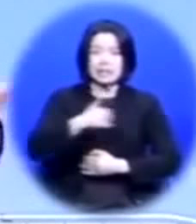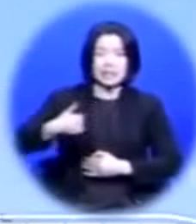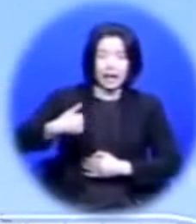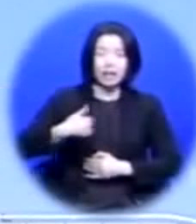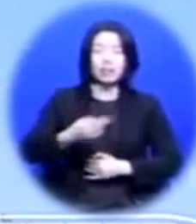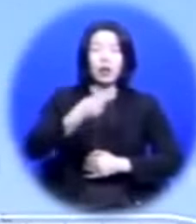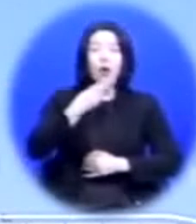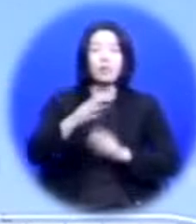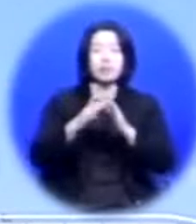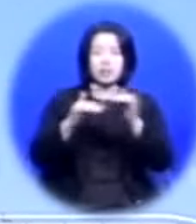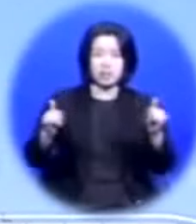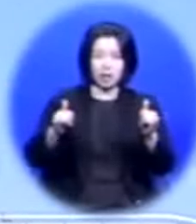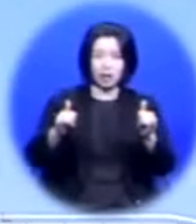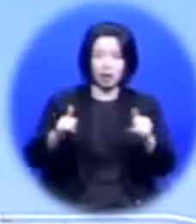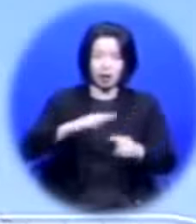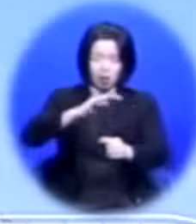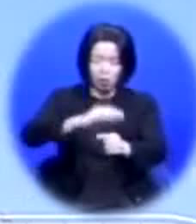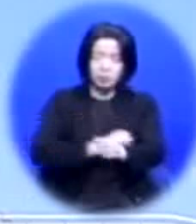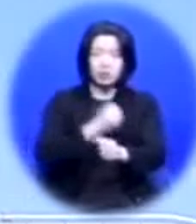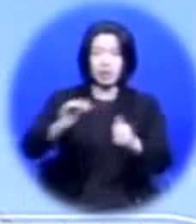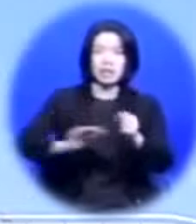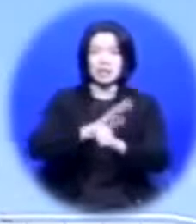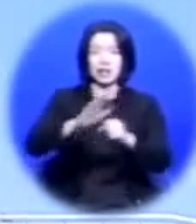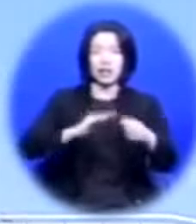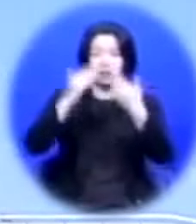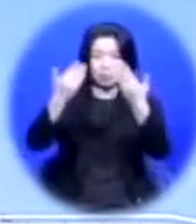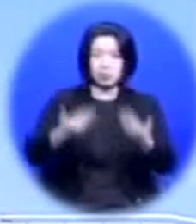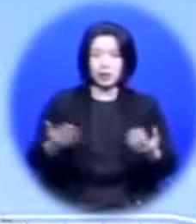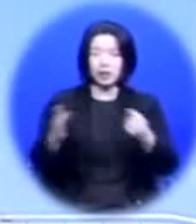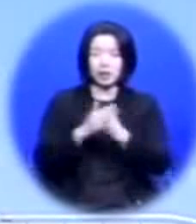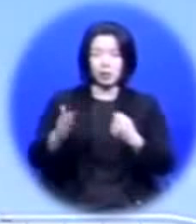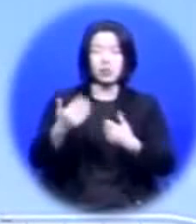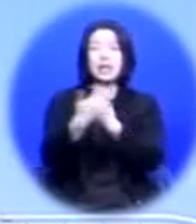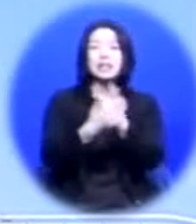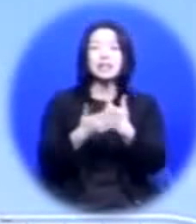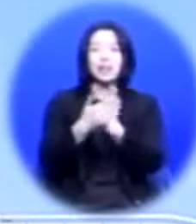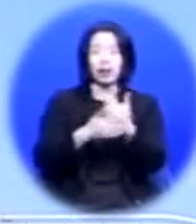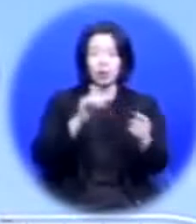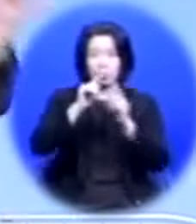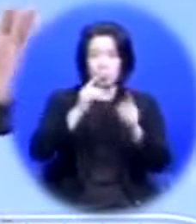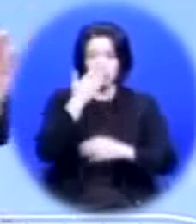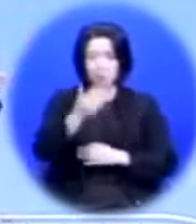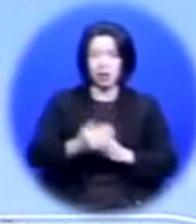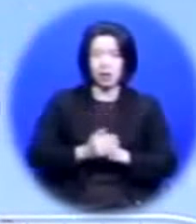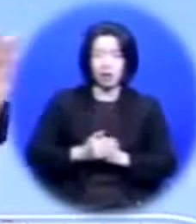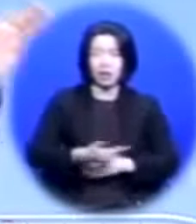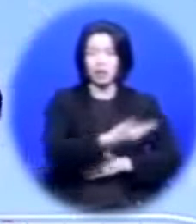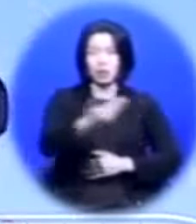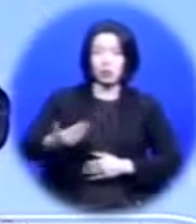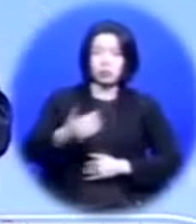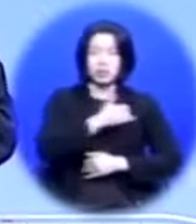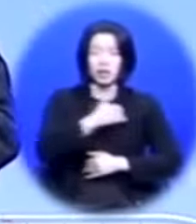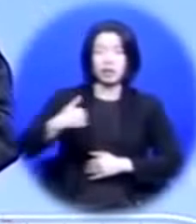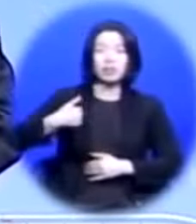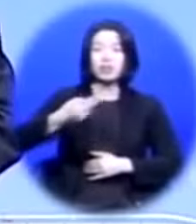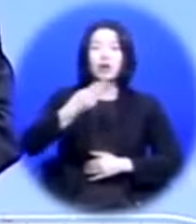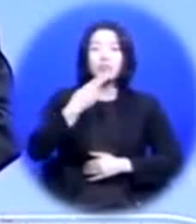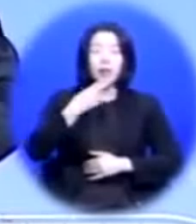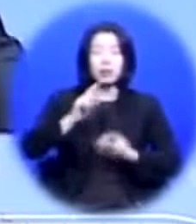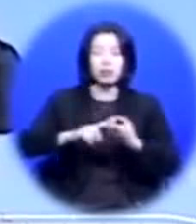자가 엄청난 사랑을 받았으니 그걸 은혜라고 하는 겁니다 여러분이 자격이 없다는 건 문제가 안